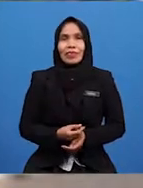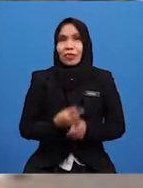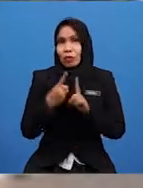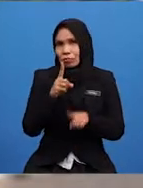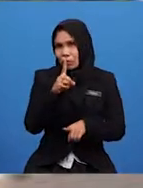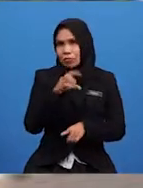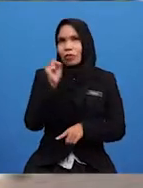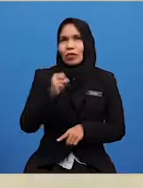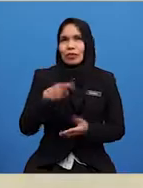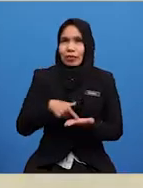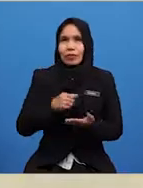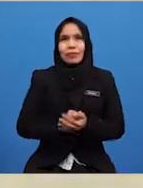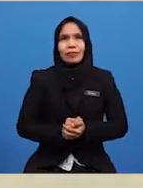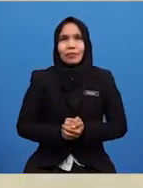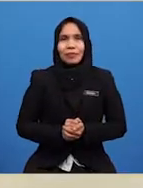ya.